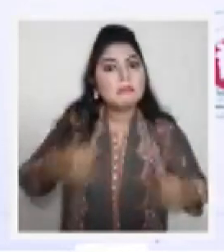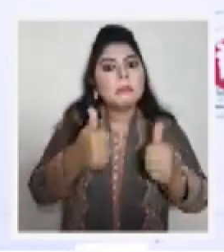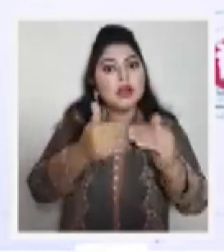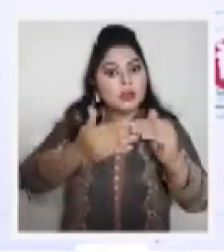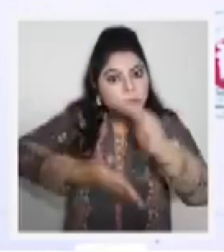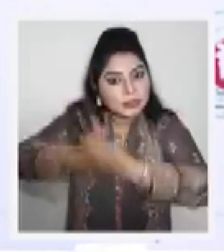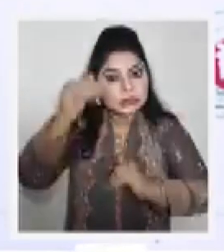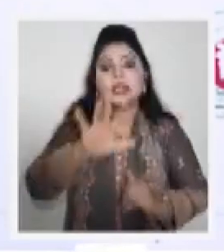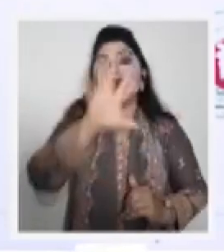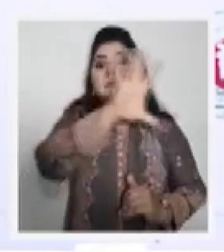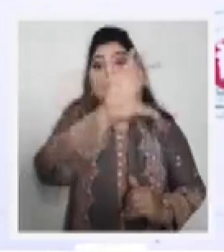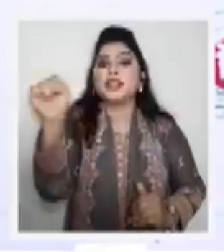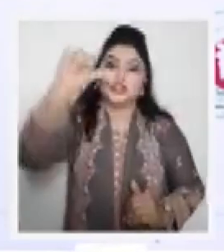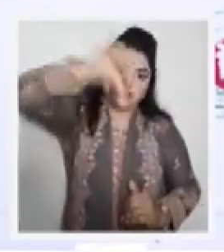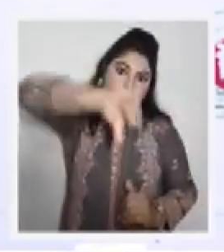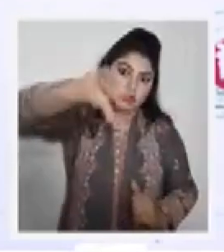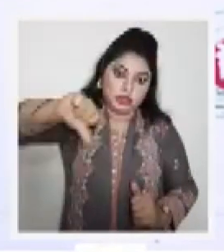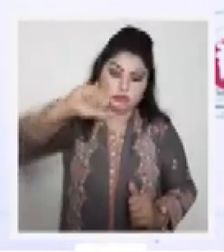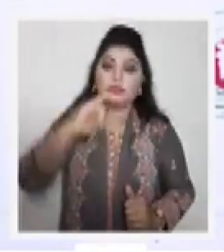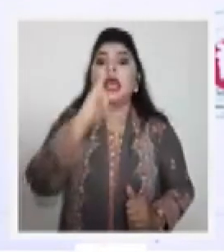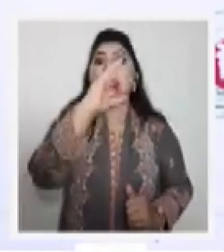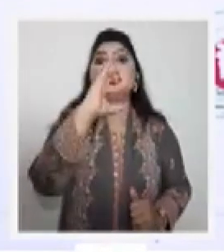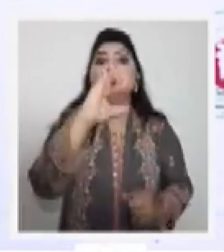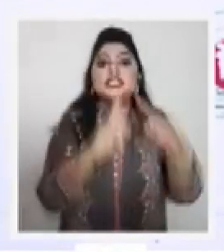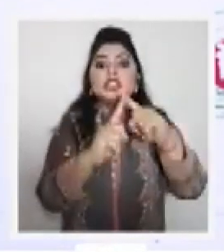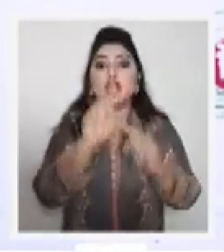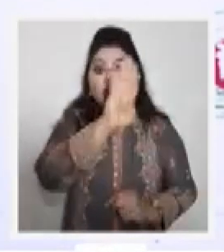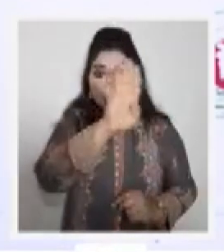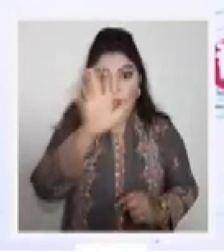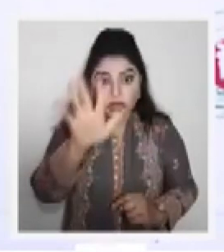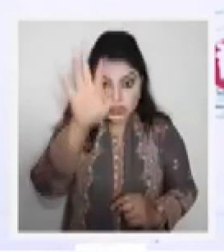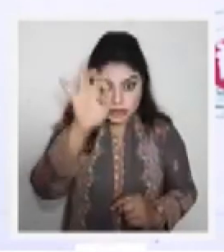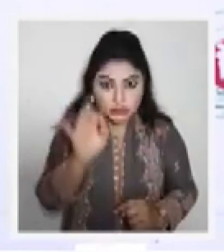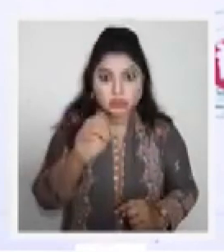24 ঘন্টা আইসোলেশনে যুক্ত হয়েছে 709 জন, 24 ঘন্টা আইসোলেশন